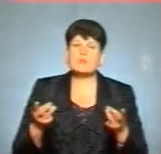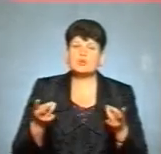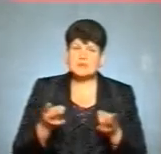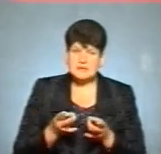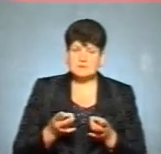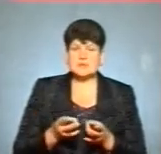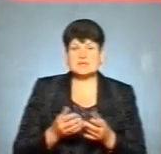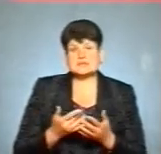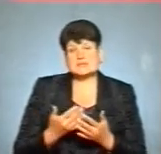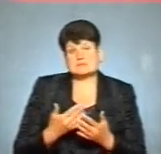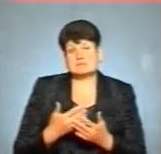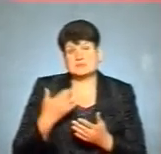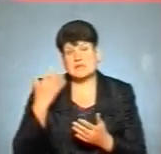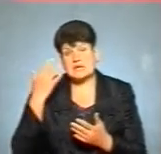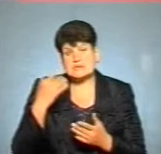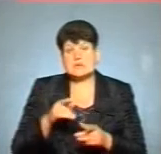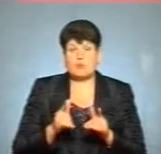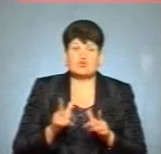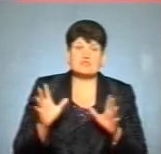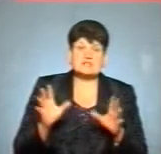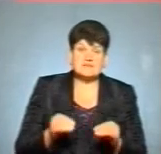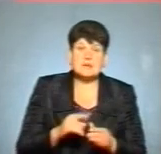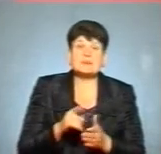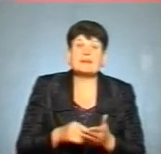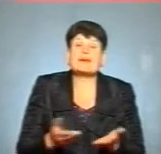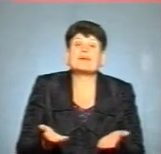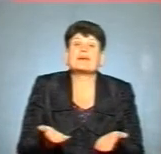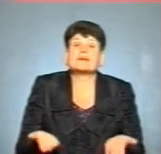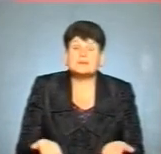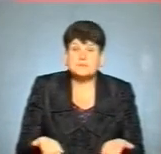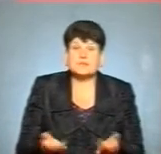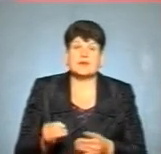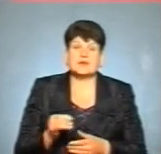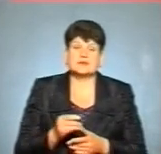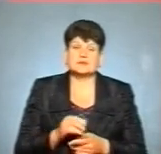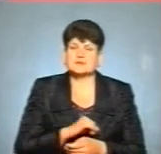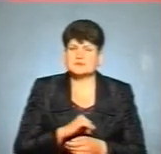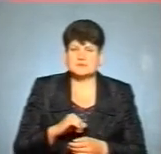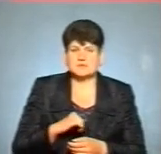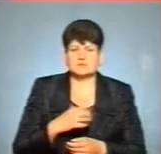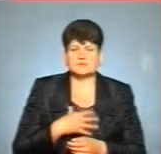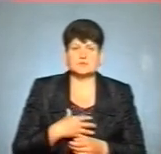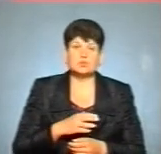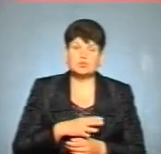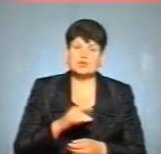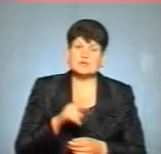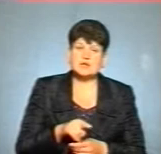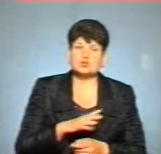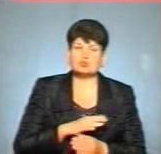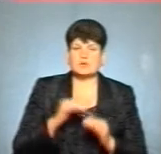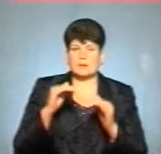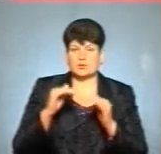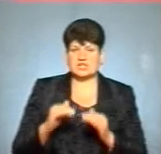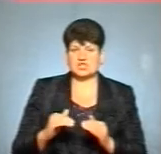здається, погоджуються всі. Питання, які саме? І найімовірніше, зокрема, звучало про те, що буде понижений бар'єр